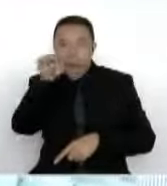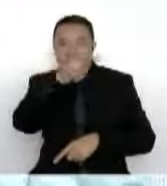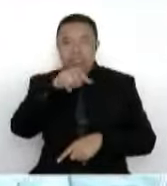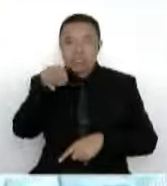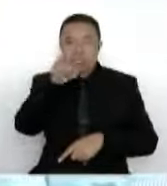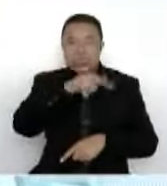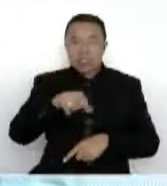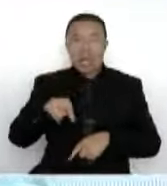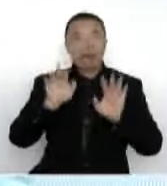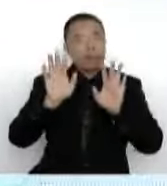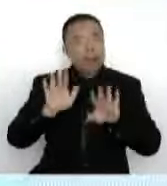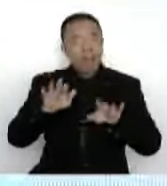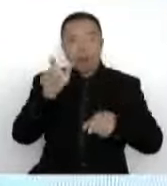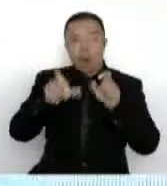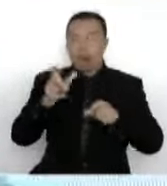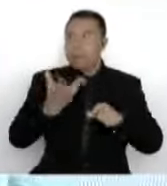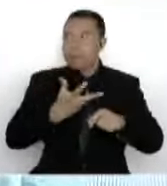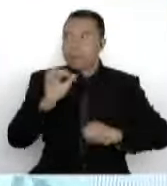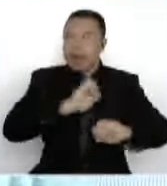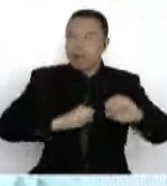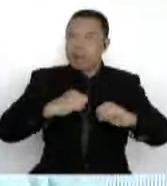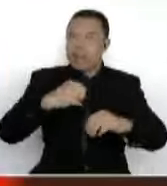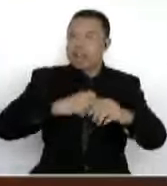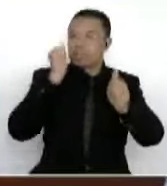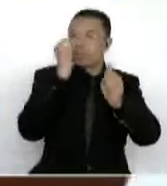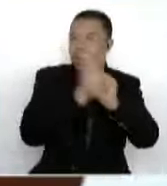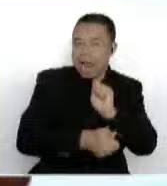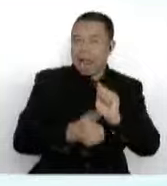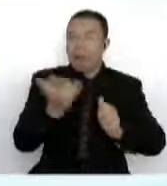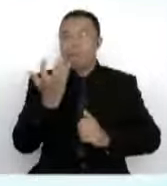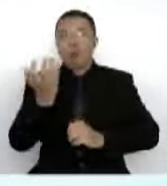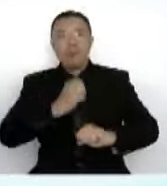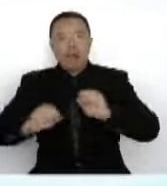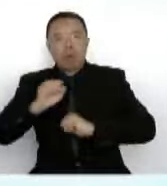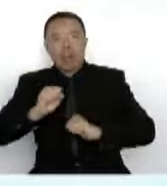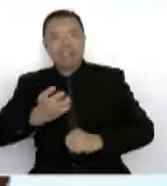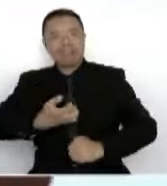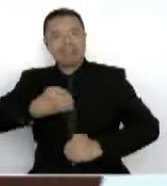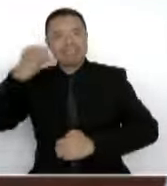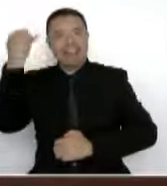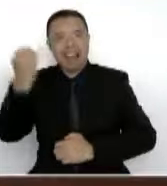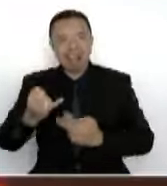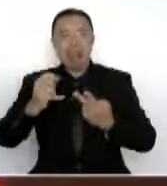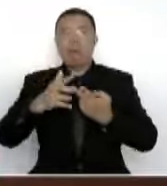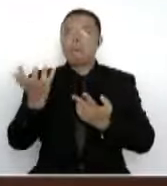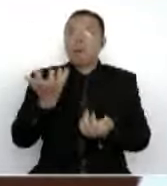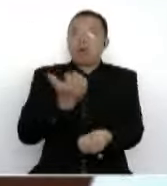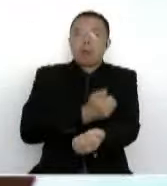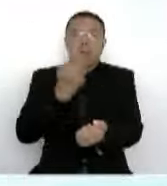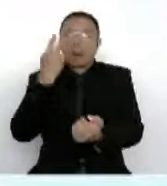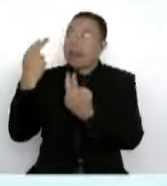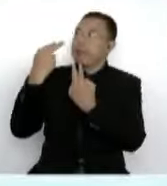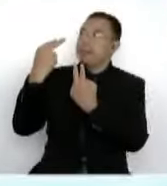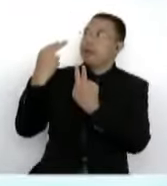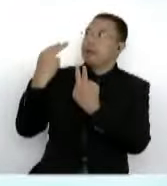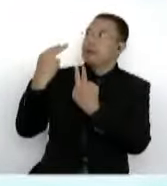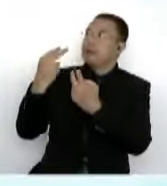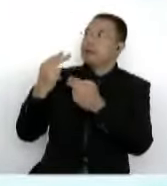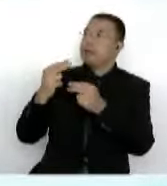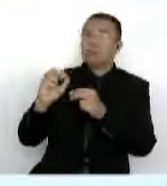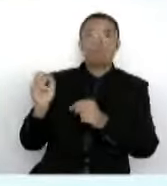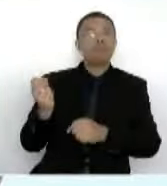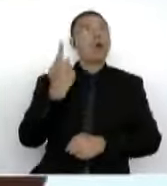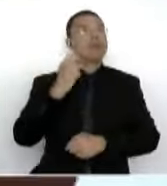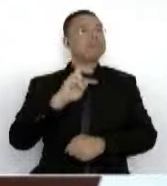secara pelan-pelan orang yang mau berbuat curang orang mau berbuat jahat orang mau melakukan narkoba diawasi secara bersama-sama